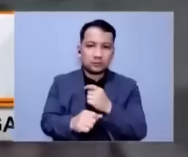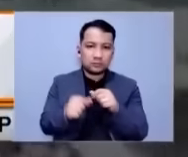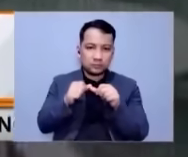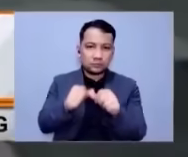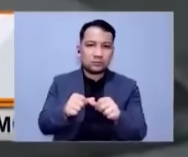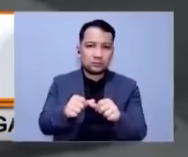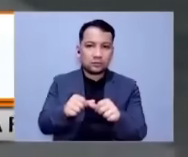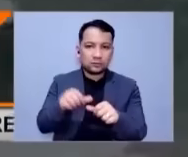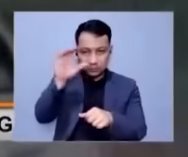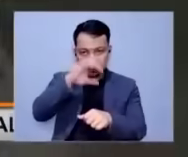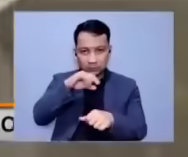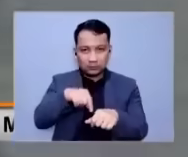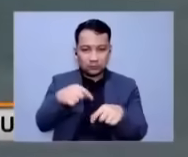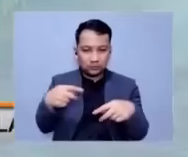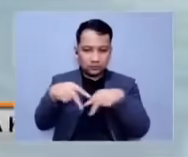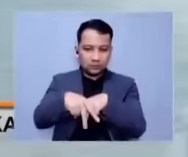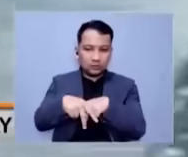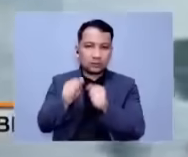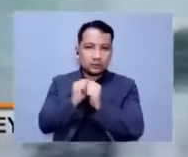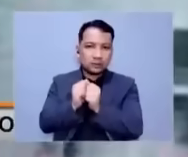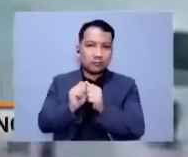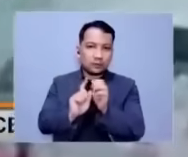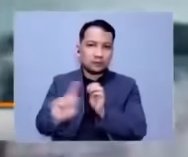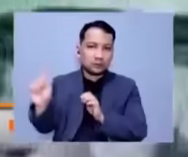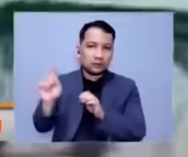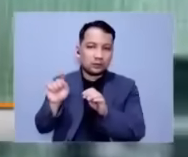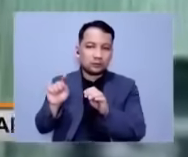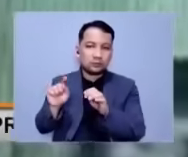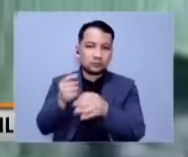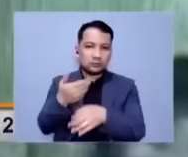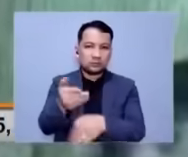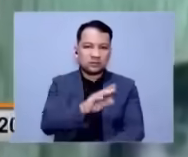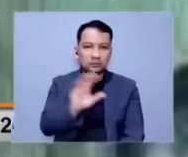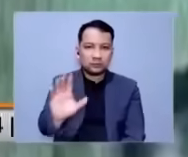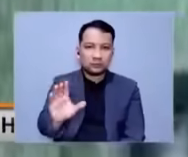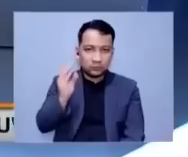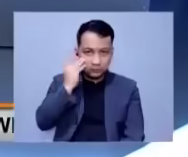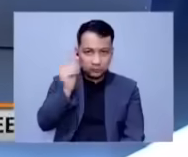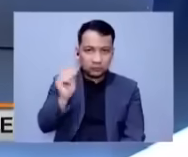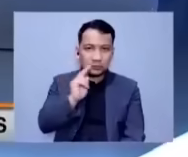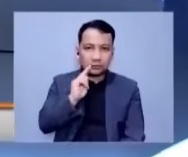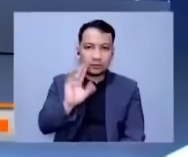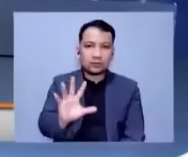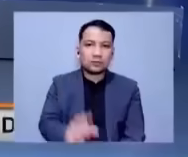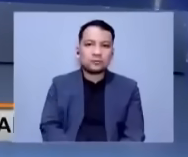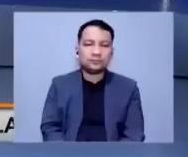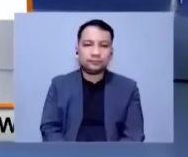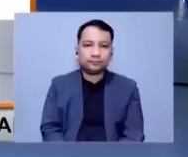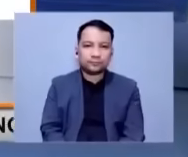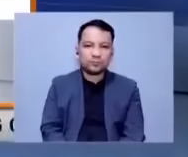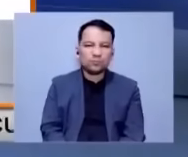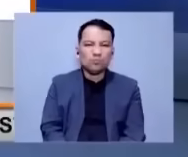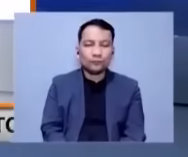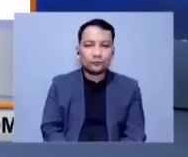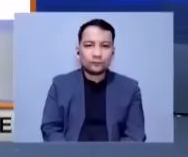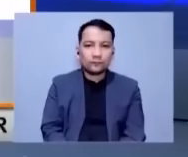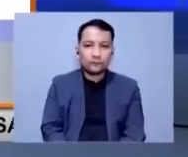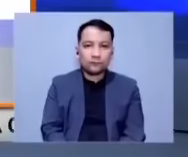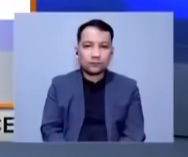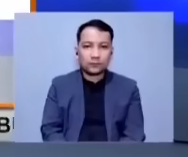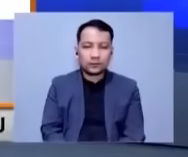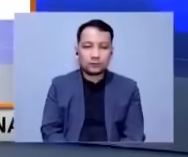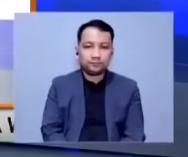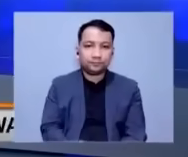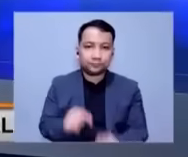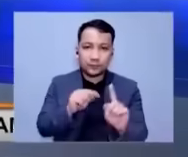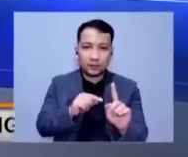pagtugis sa kasabwat niya. Nagbabalita mula sa frontline, Dave Abuel, News 5. Patay ang isang lalaki matapos pagtatagain